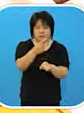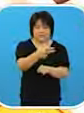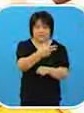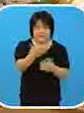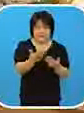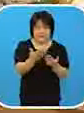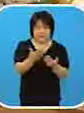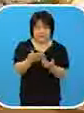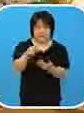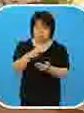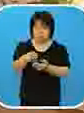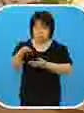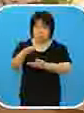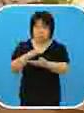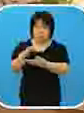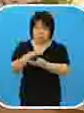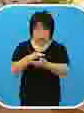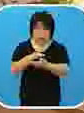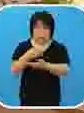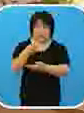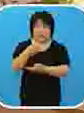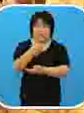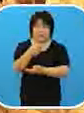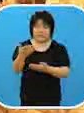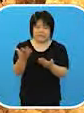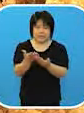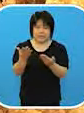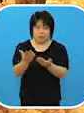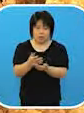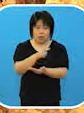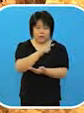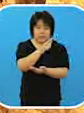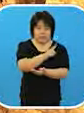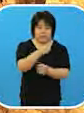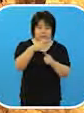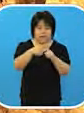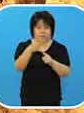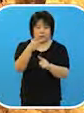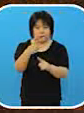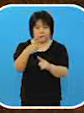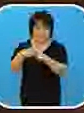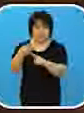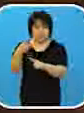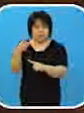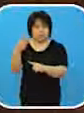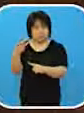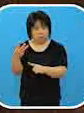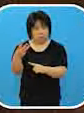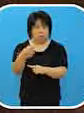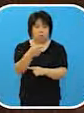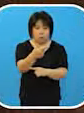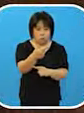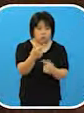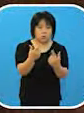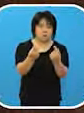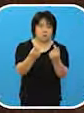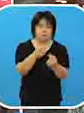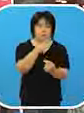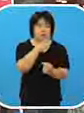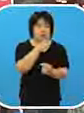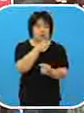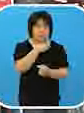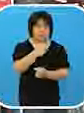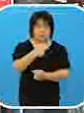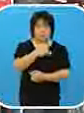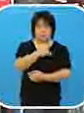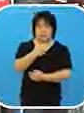産業、 二次、はい、 それをね、売る、それが三次産業。 三次、 はい、1×2×3、はい、6でしょう。 なるほどね。 いわゆる